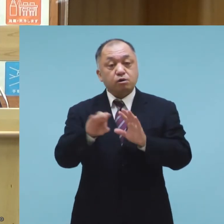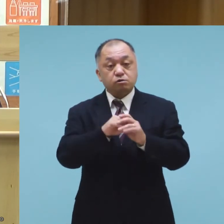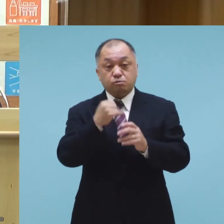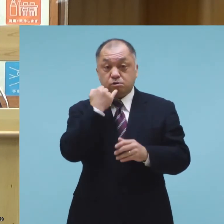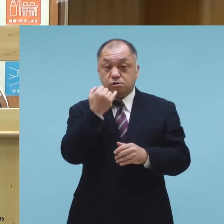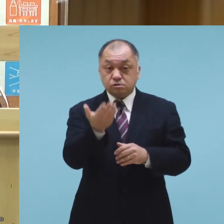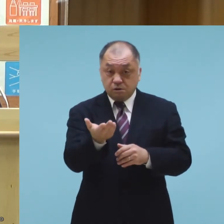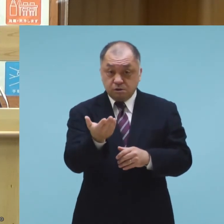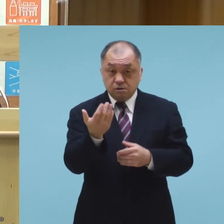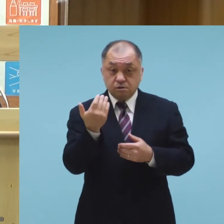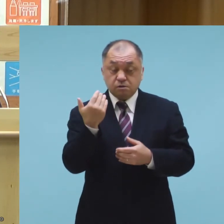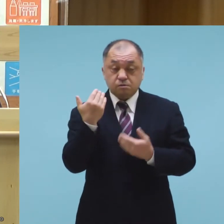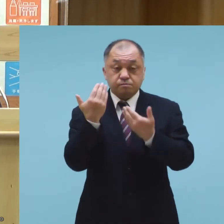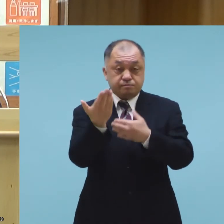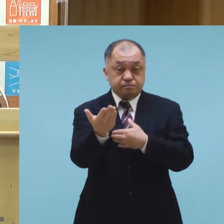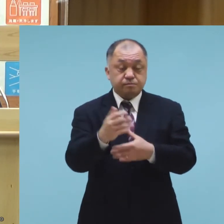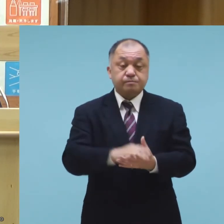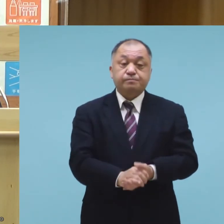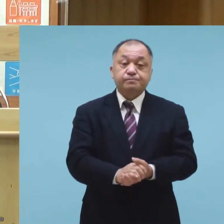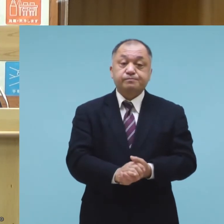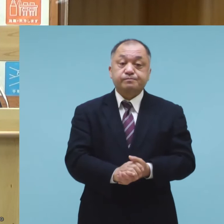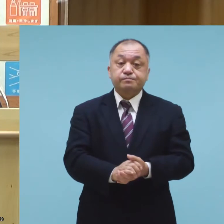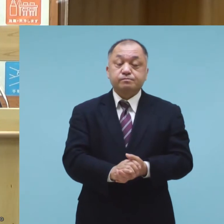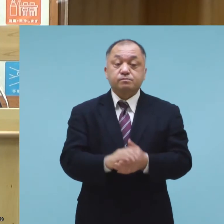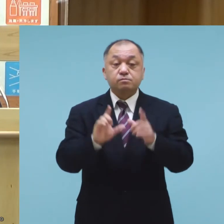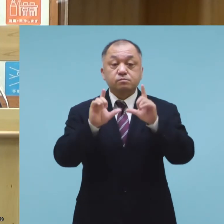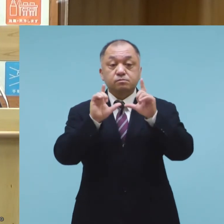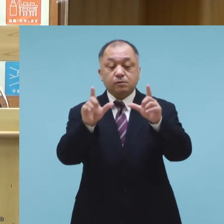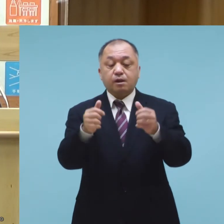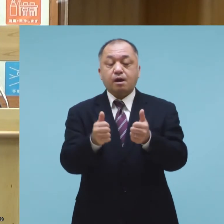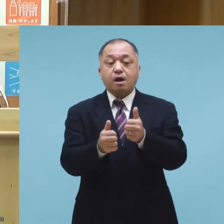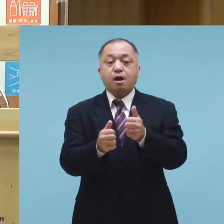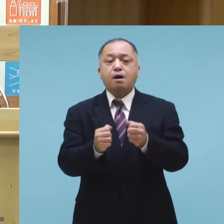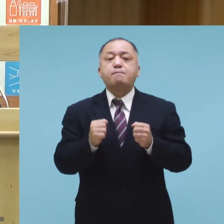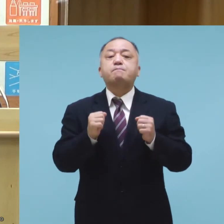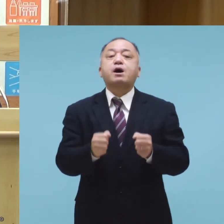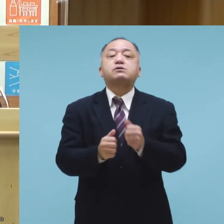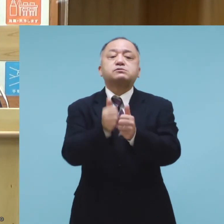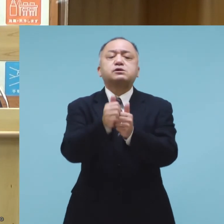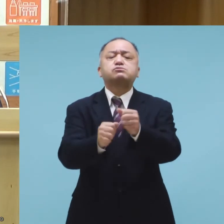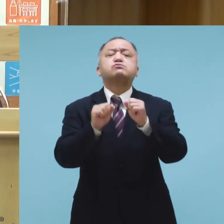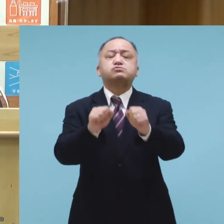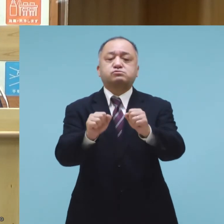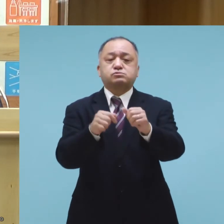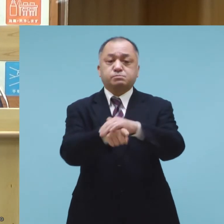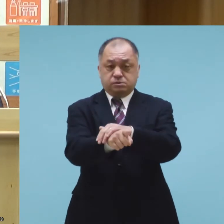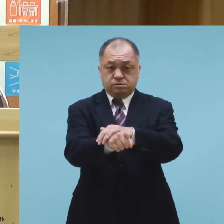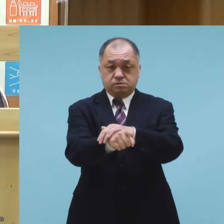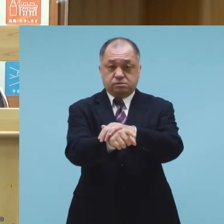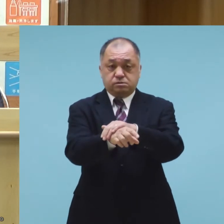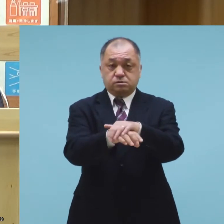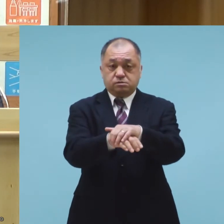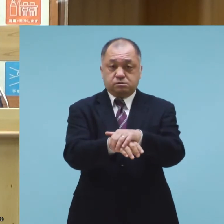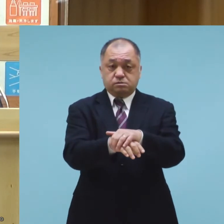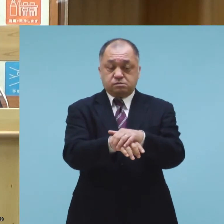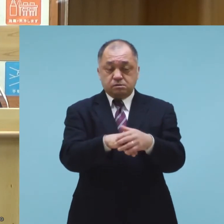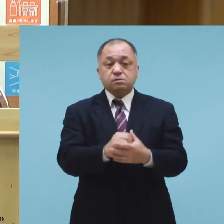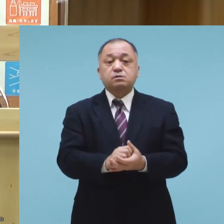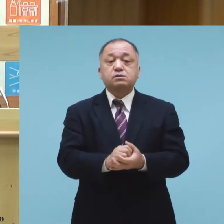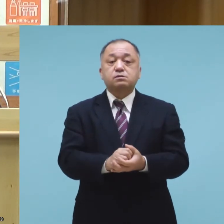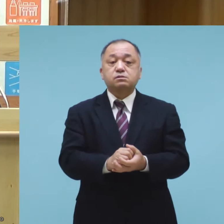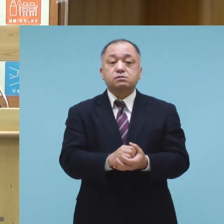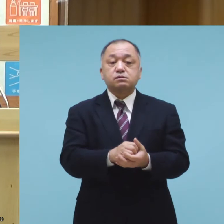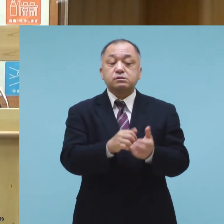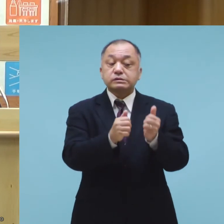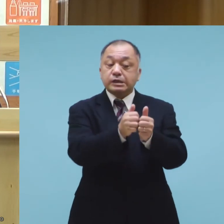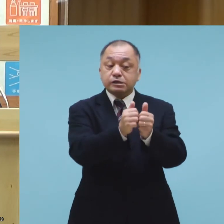マラソンのこのテストをやるんですね。でどういった課題があるかについてはテストをやらないといけない。で最小